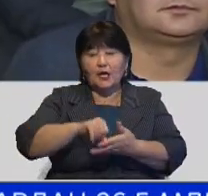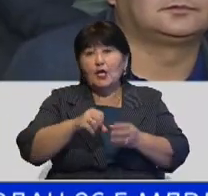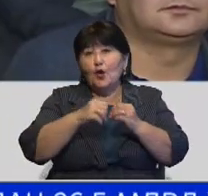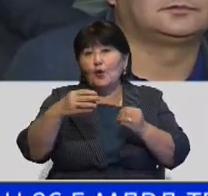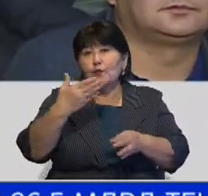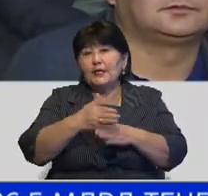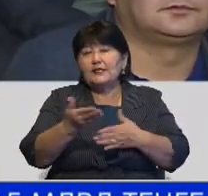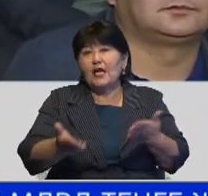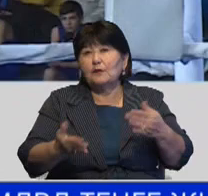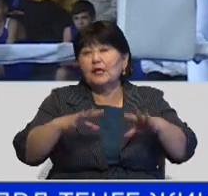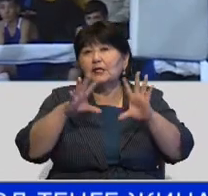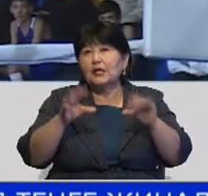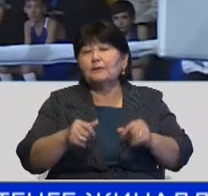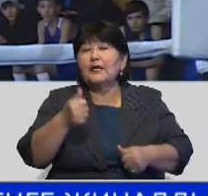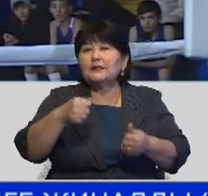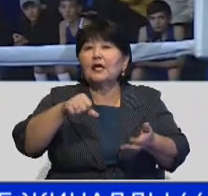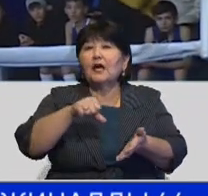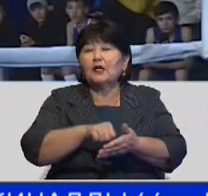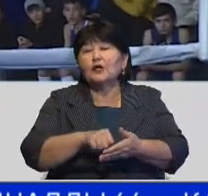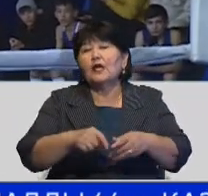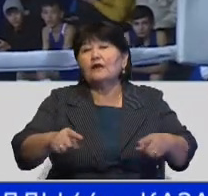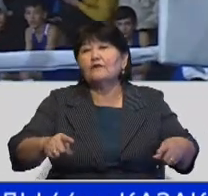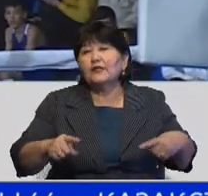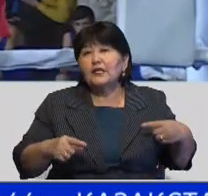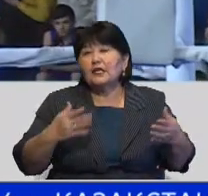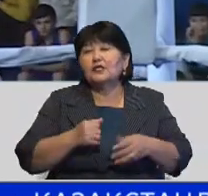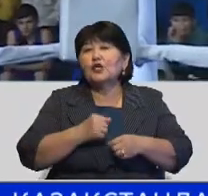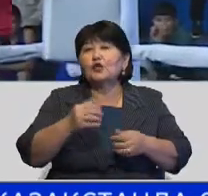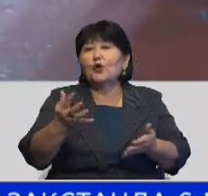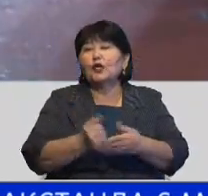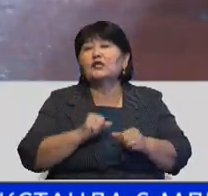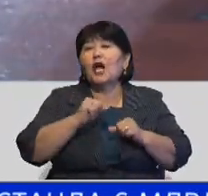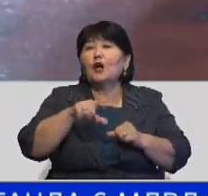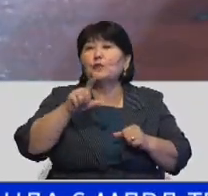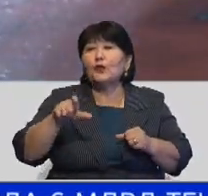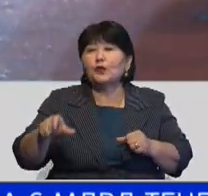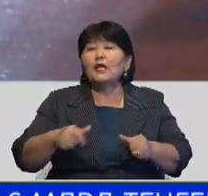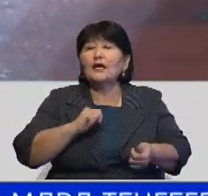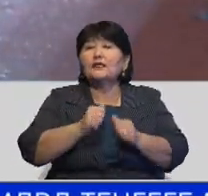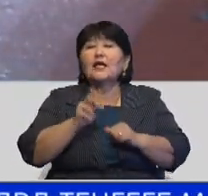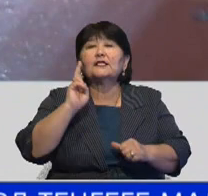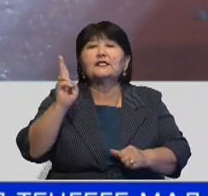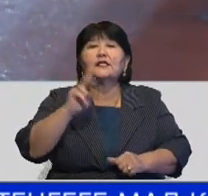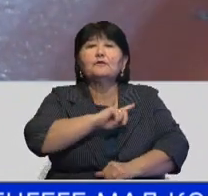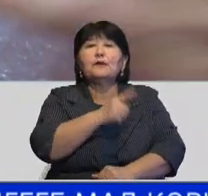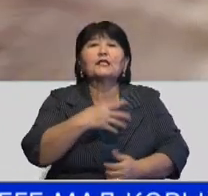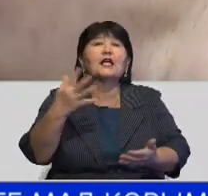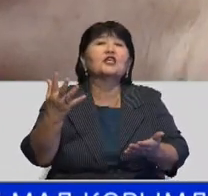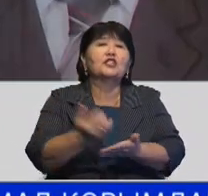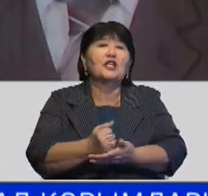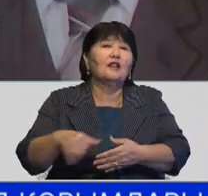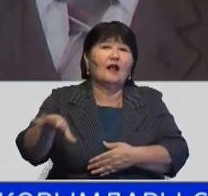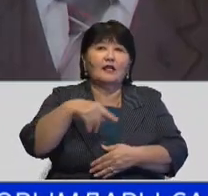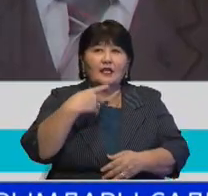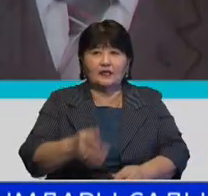15 салмақ дәрежесі бойынша сынға түсті. Финалдық кезеңге жолдама алған боксшылар жарысқа кіл мықтылар жиналғанын айтып